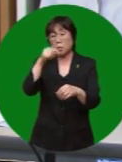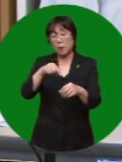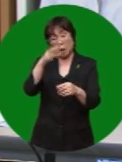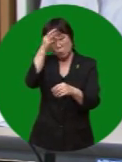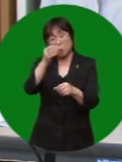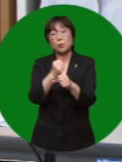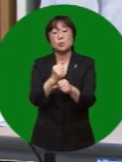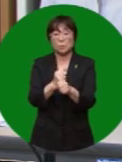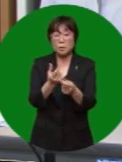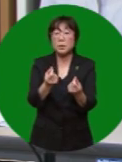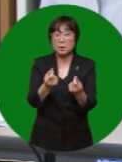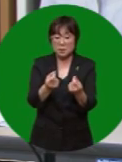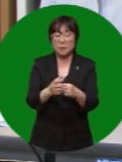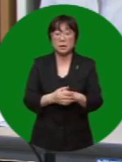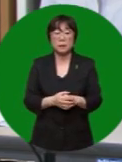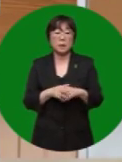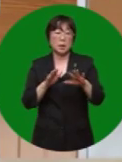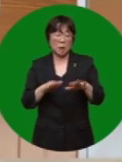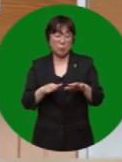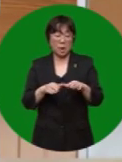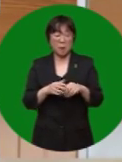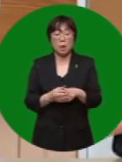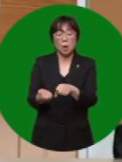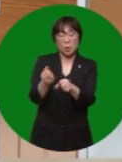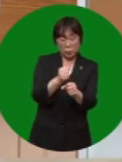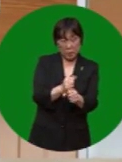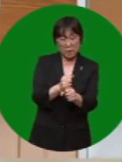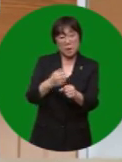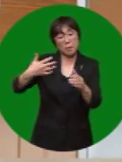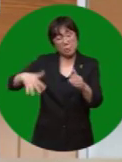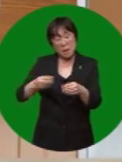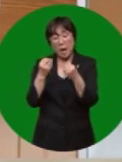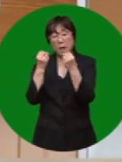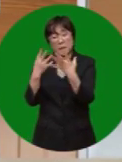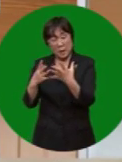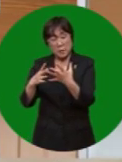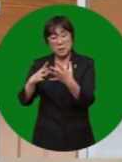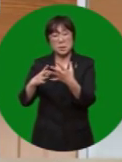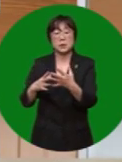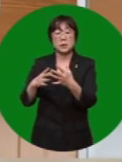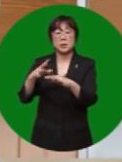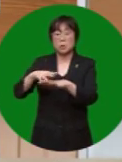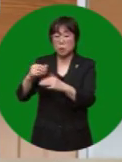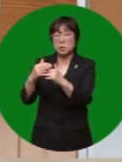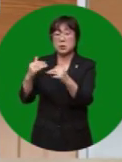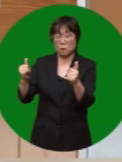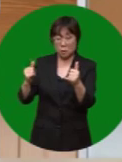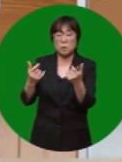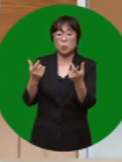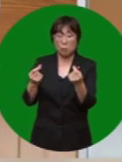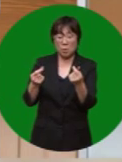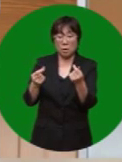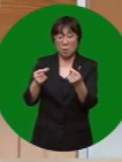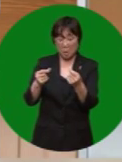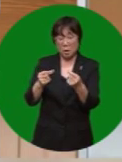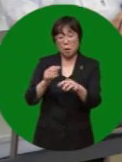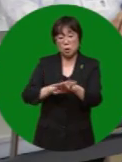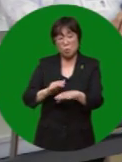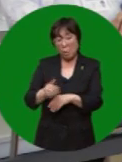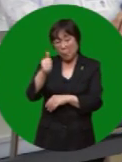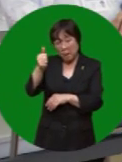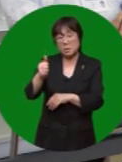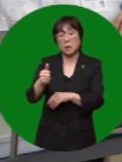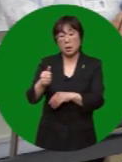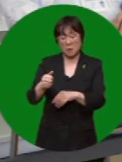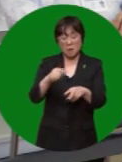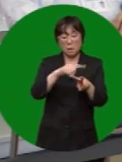作ると、まあ、今言う復帰をする人、まだ新しいその初心者の人ですよね、それからスーパーバイザーと、この